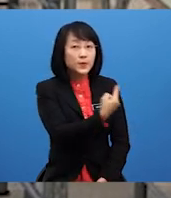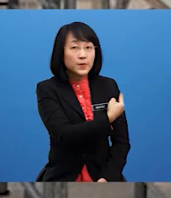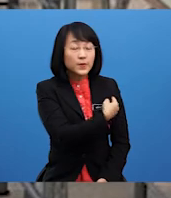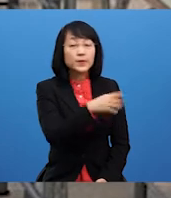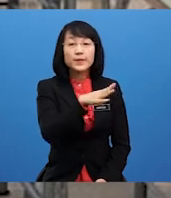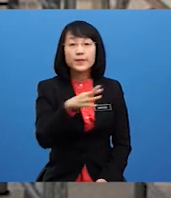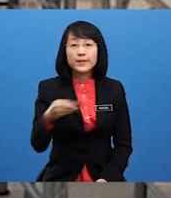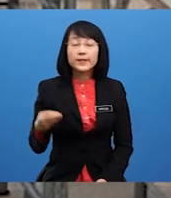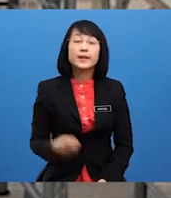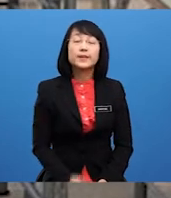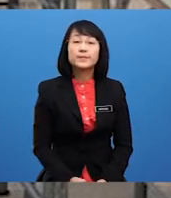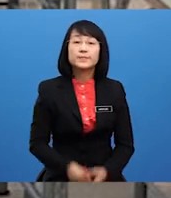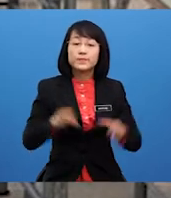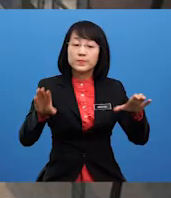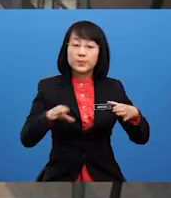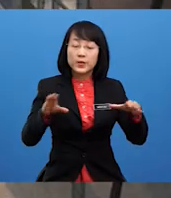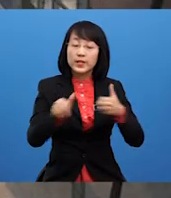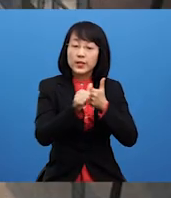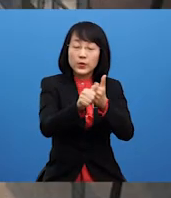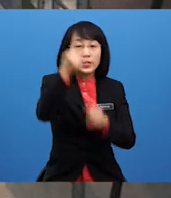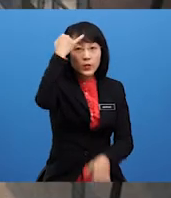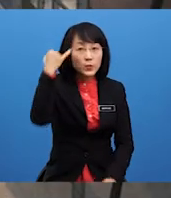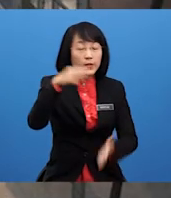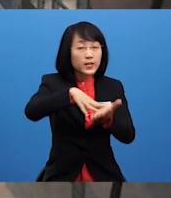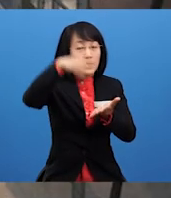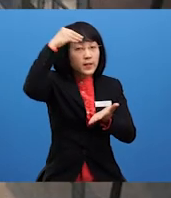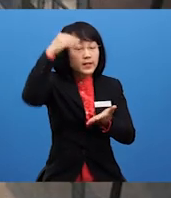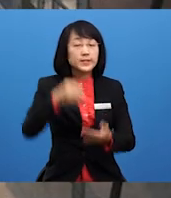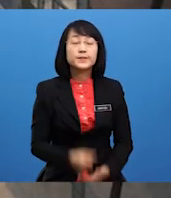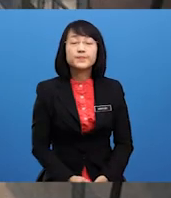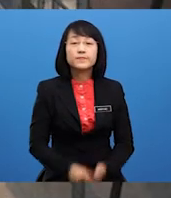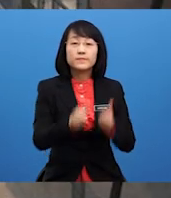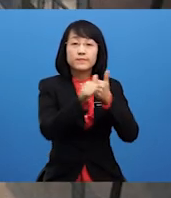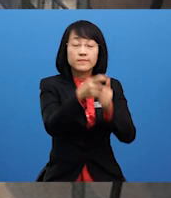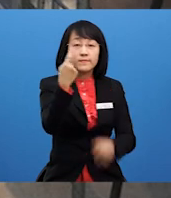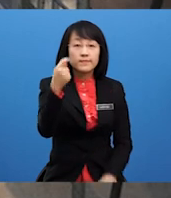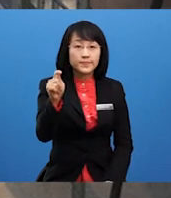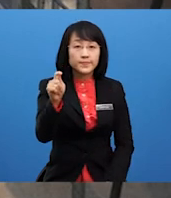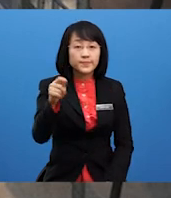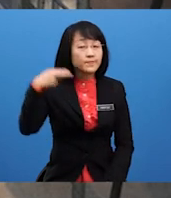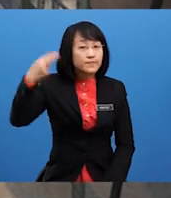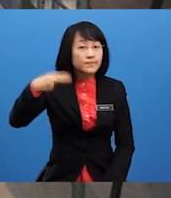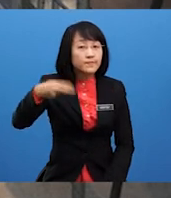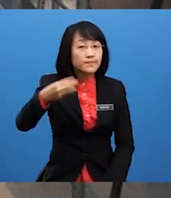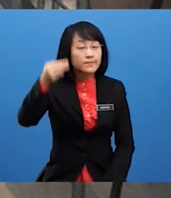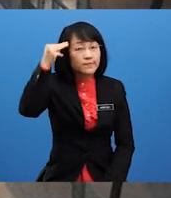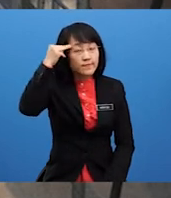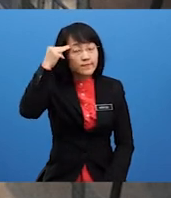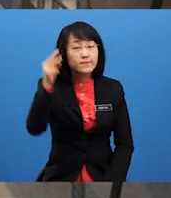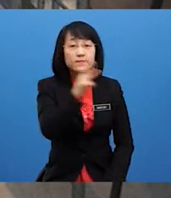dengan ilmu yang telah dipelajari. Berdasarkan teks sejarah Melayu, watak Maulana Abu